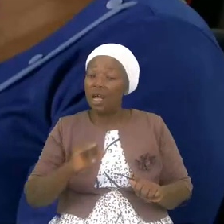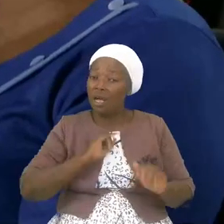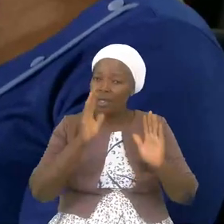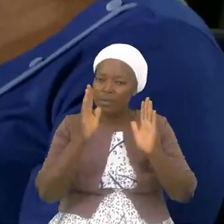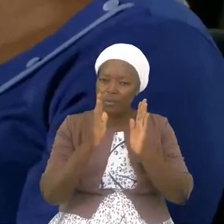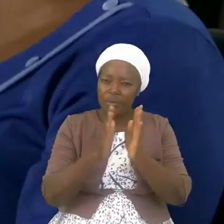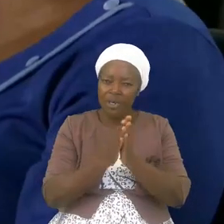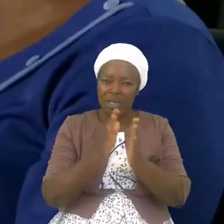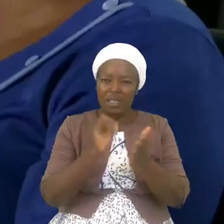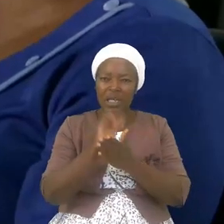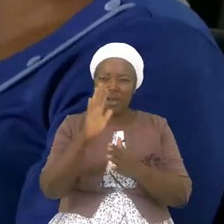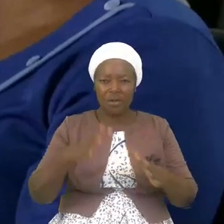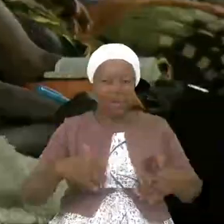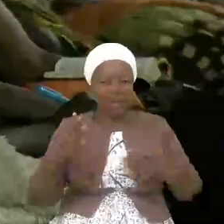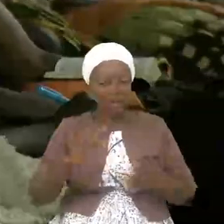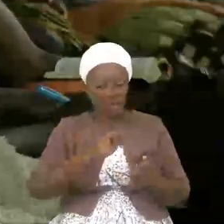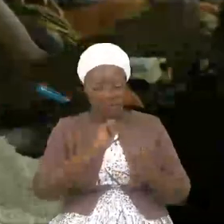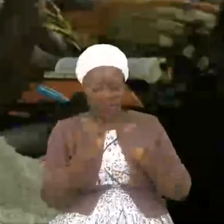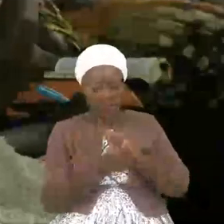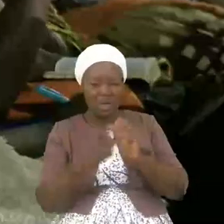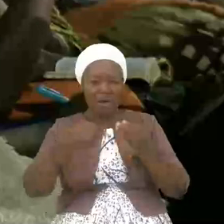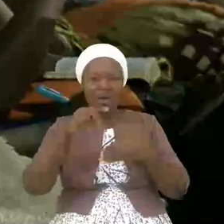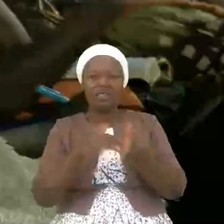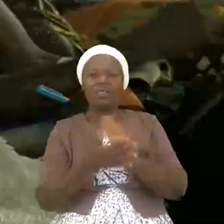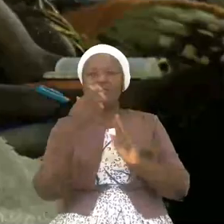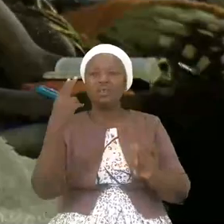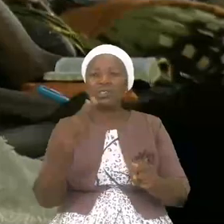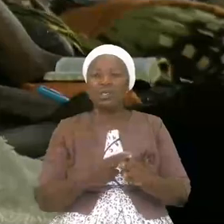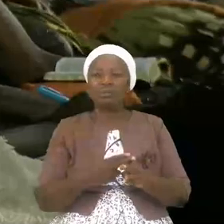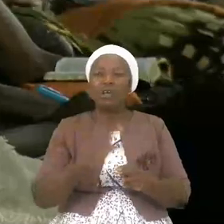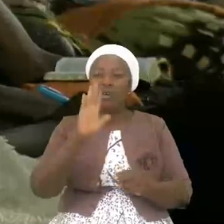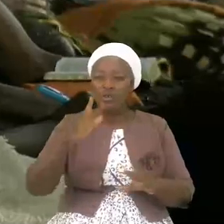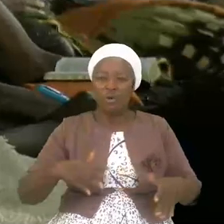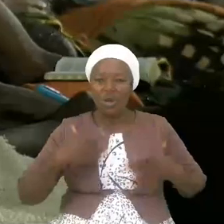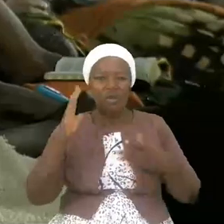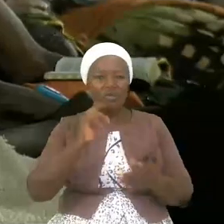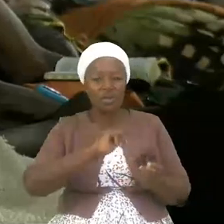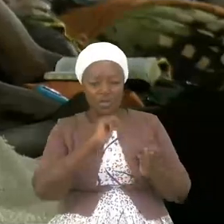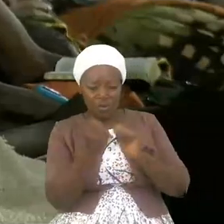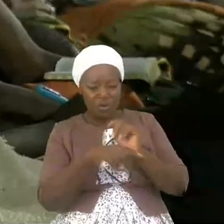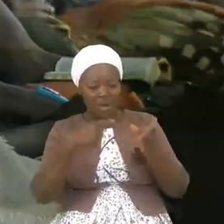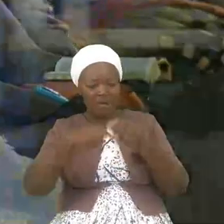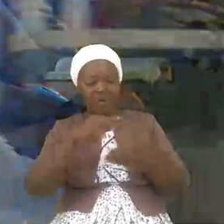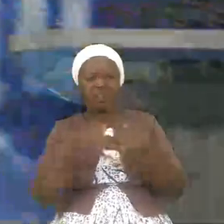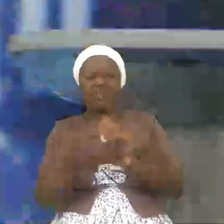prie que ta vie change. J'ai dit, ta vie va changer.